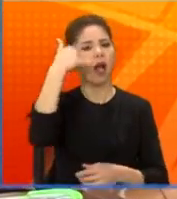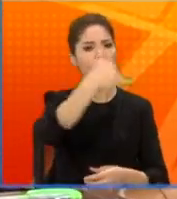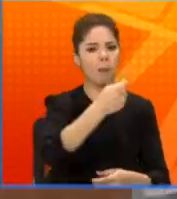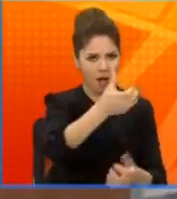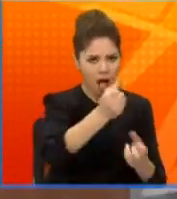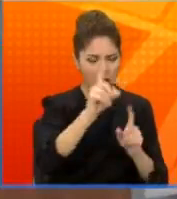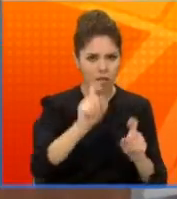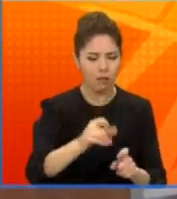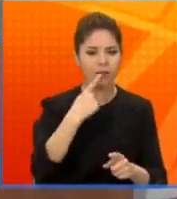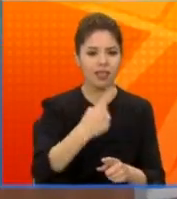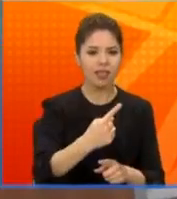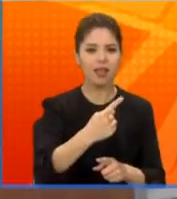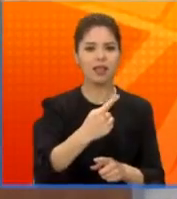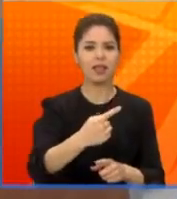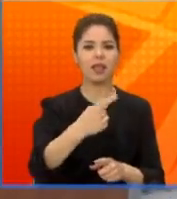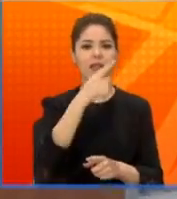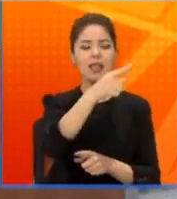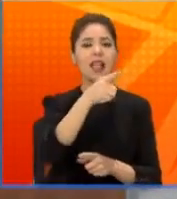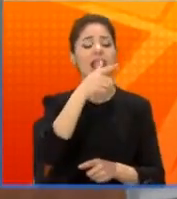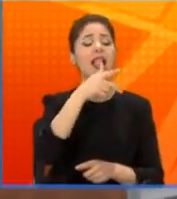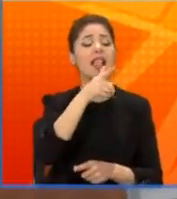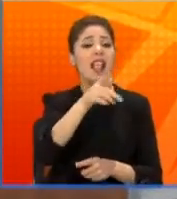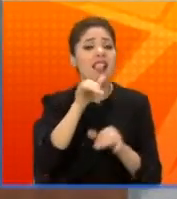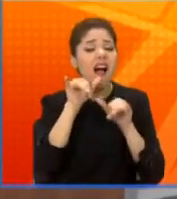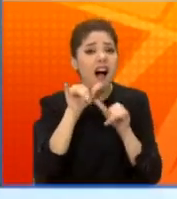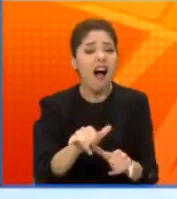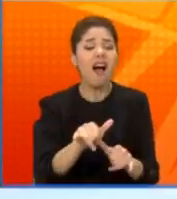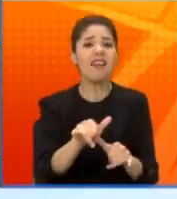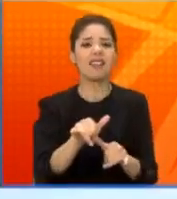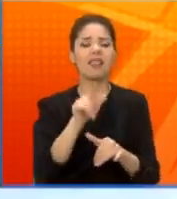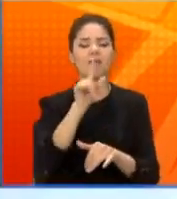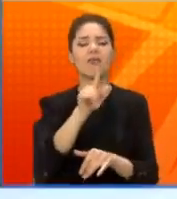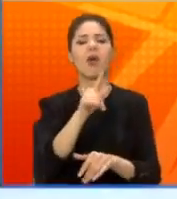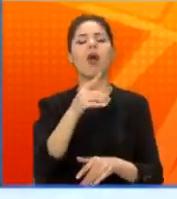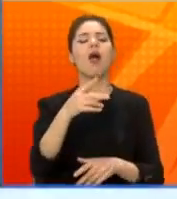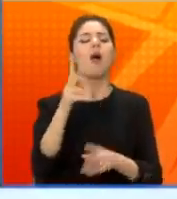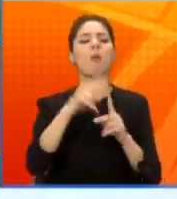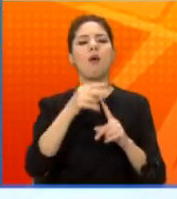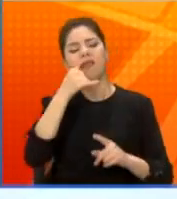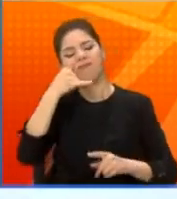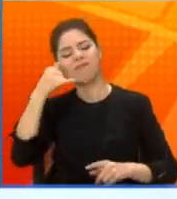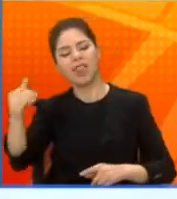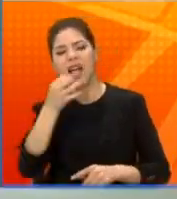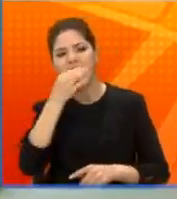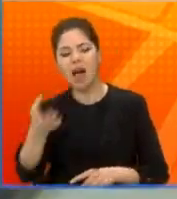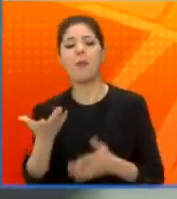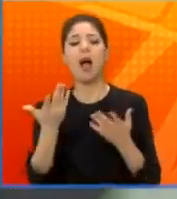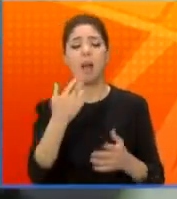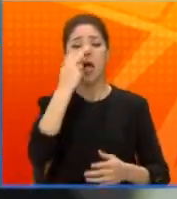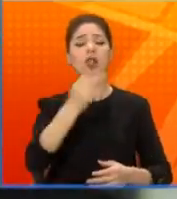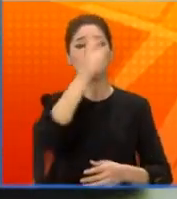Ne parası dedi. Başkanım birebir senin sesin, senin ses tonun. Durum hemen polise bildirildi. Ama